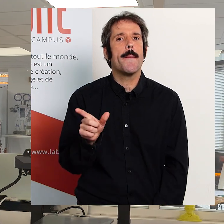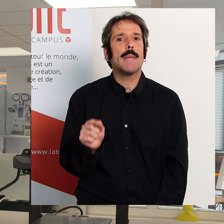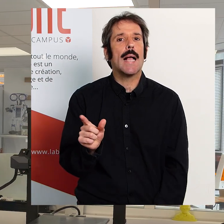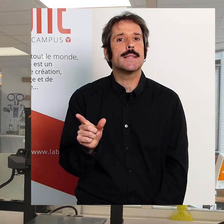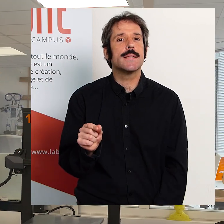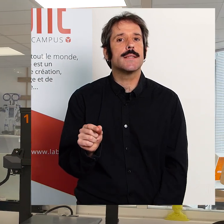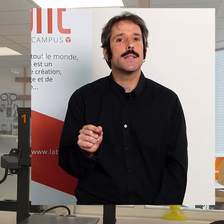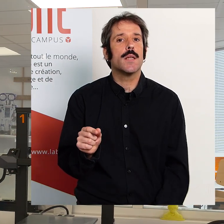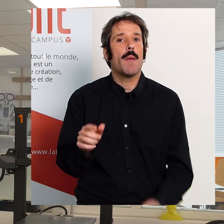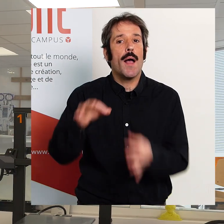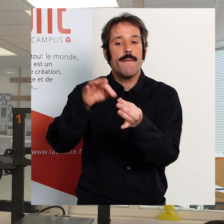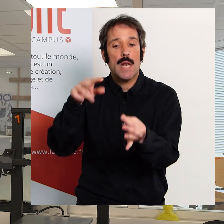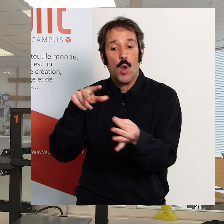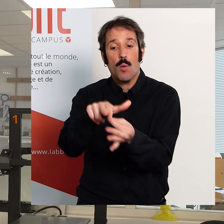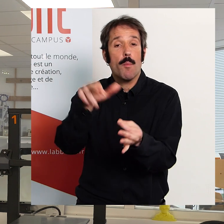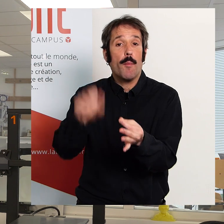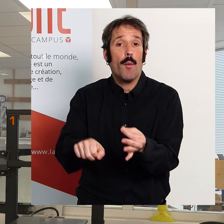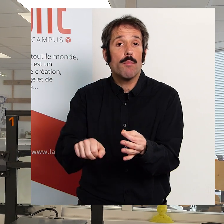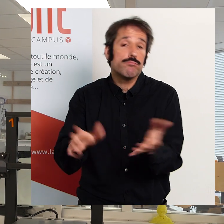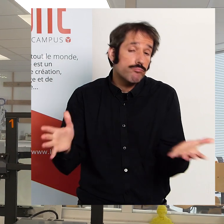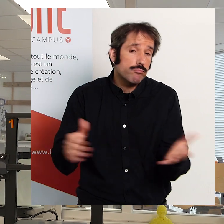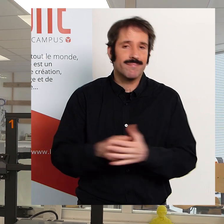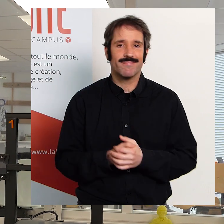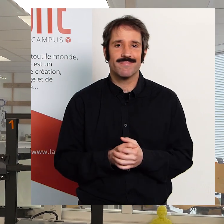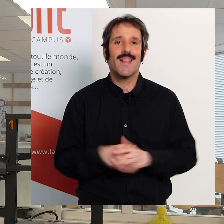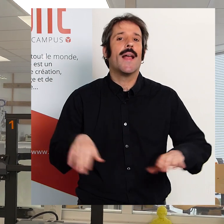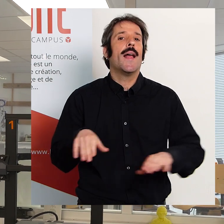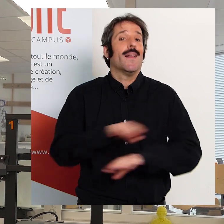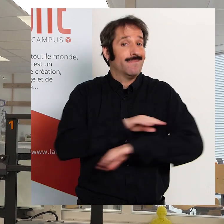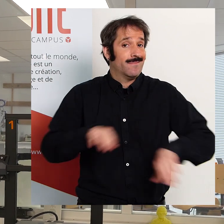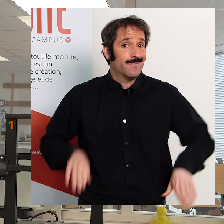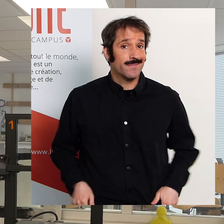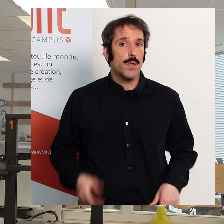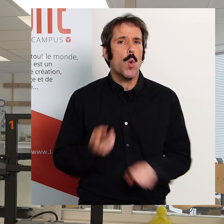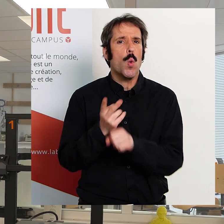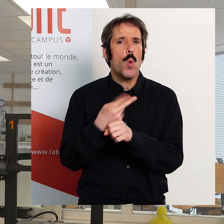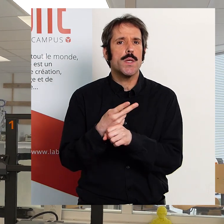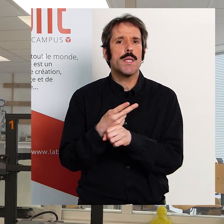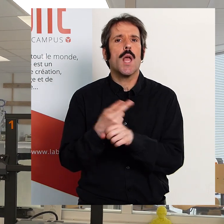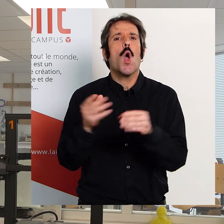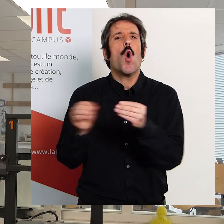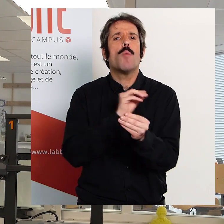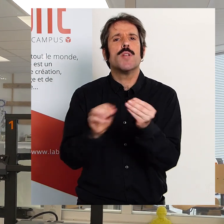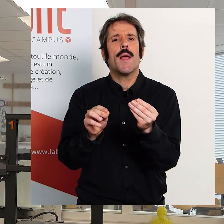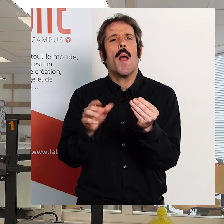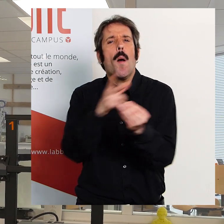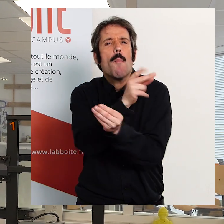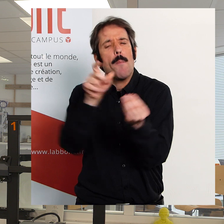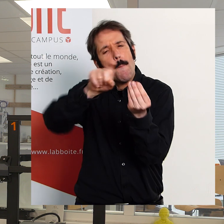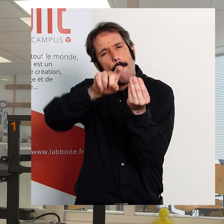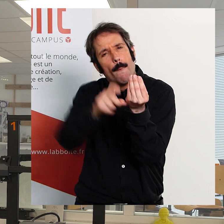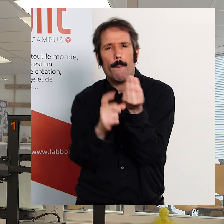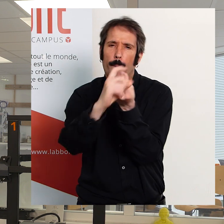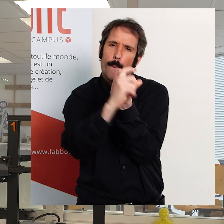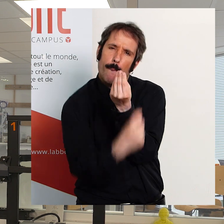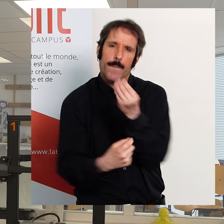Vous avez également cette pince qui va vous permettre de couper le fil si vous avez besoin de le charger. Et enfin, un outil pour rébarber qui